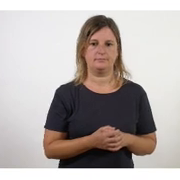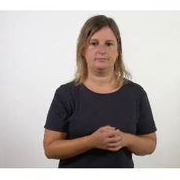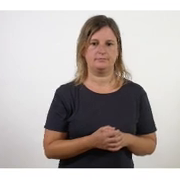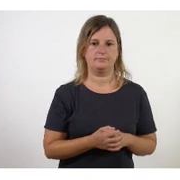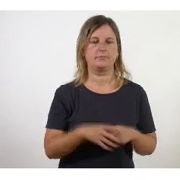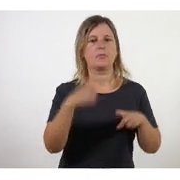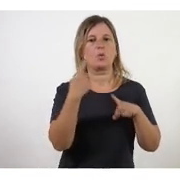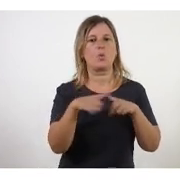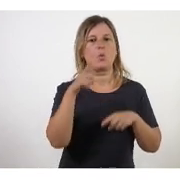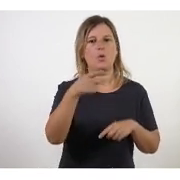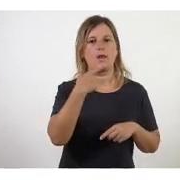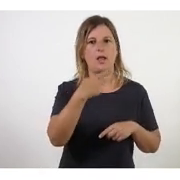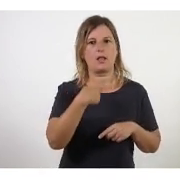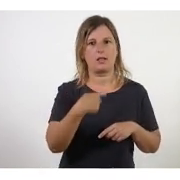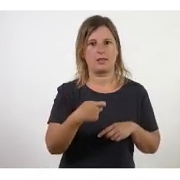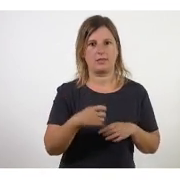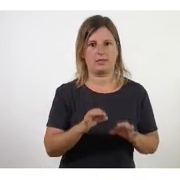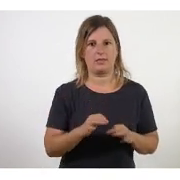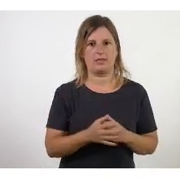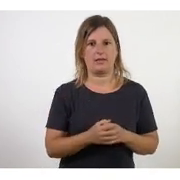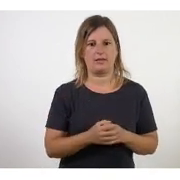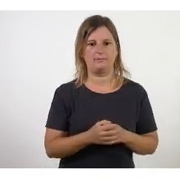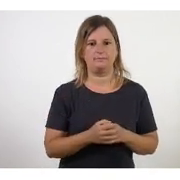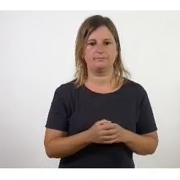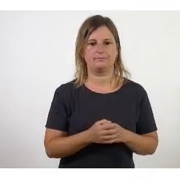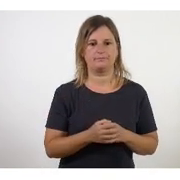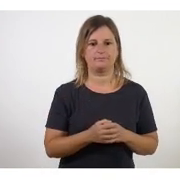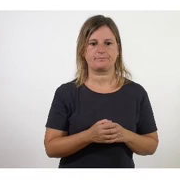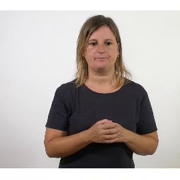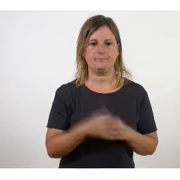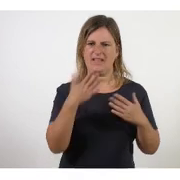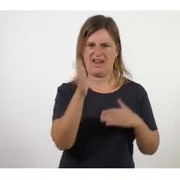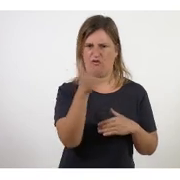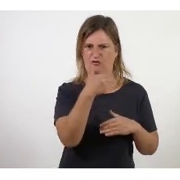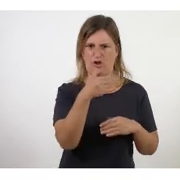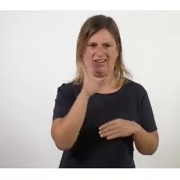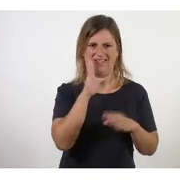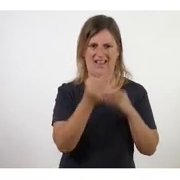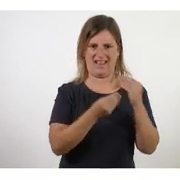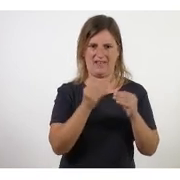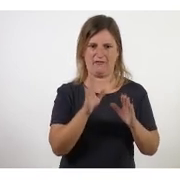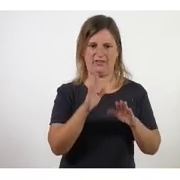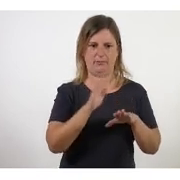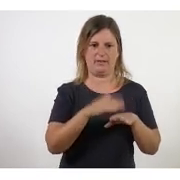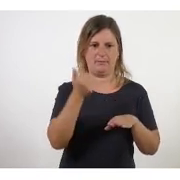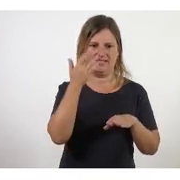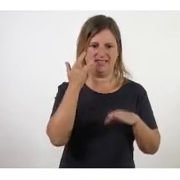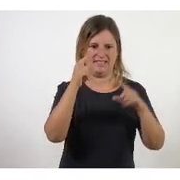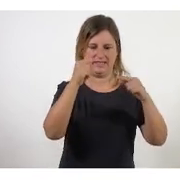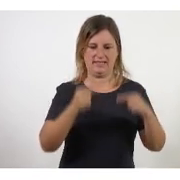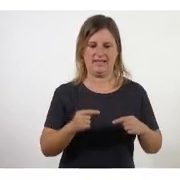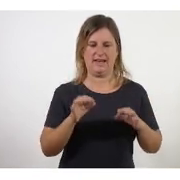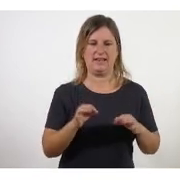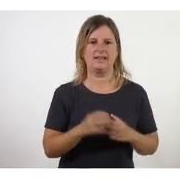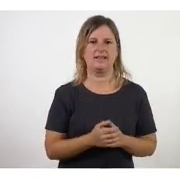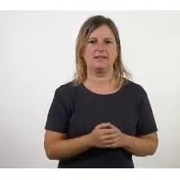el que es pot fer, i vaig eliminar aquesta capa d'aquí, vale? Deixar una miqueta la pantalla del meu mòbil, l'altra